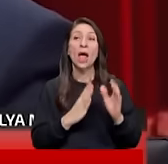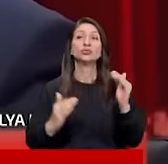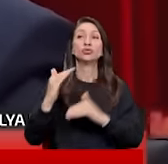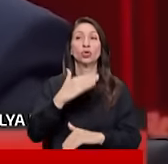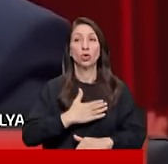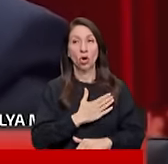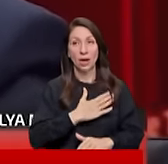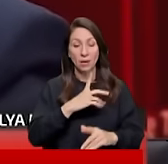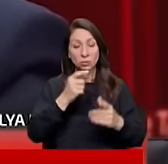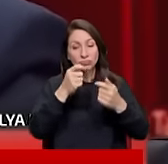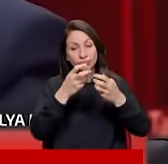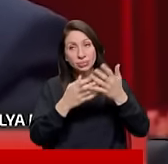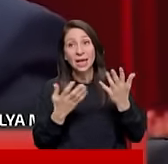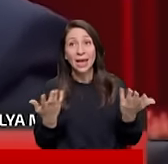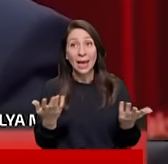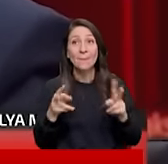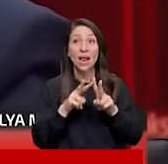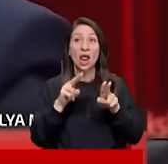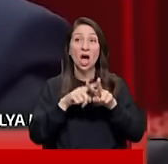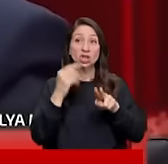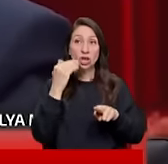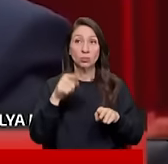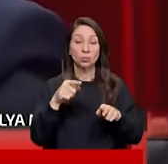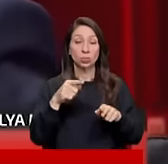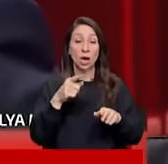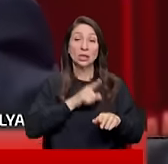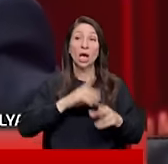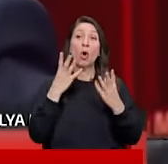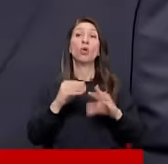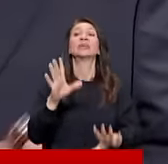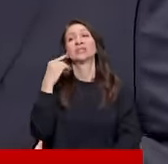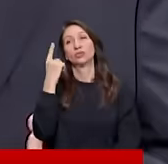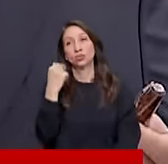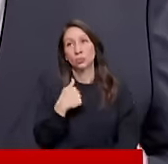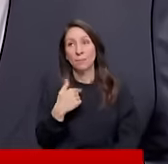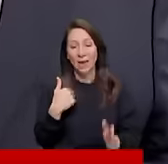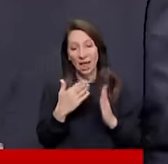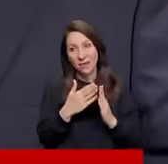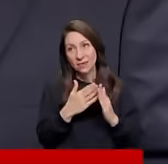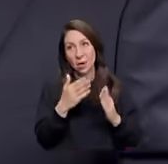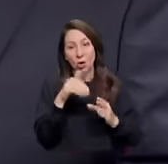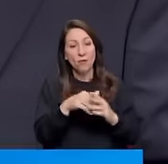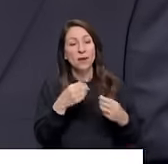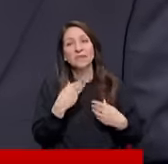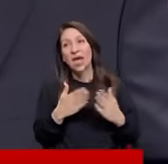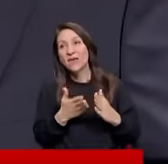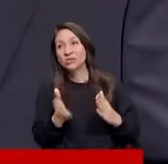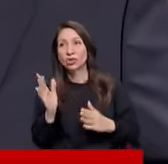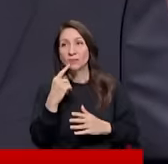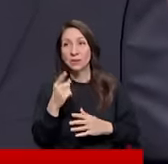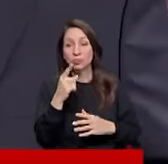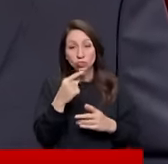Bütün bunları alt alta koyunca Meral Akşener'in ben bu kurultayda aday olmayacağını düşünüyorum. Ben evime döneceğim siz bana oy vermezseniz dedi.